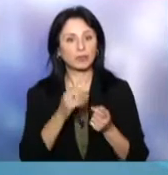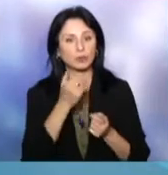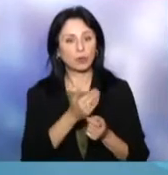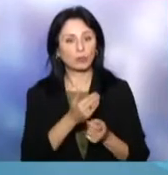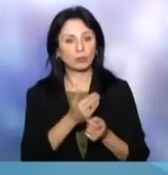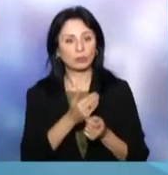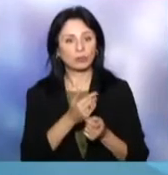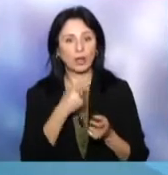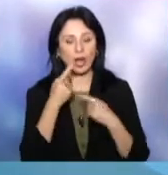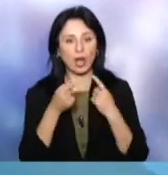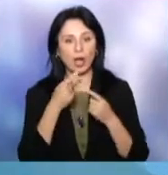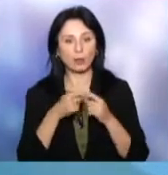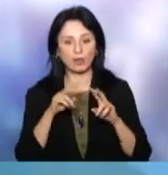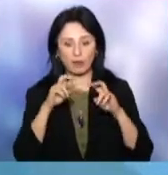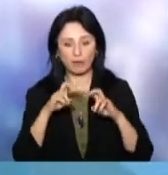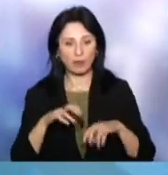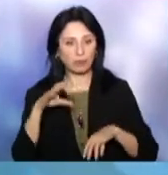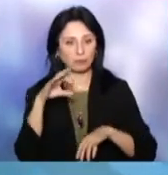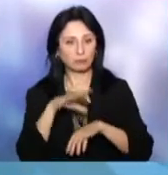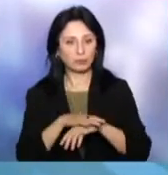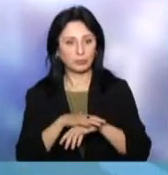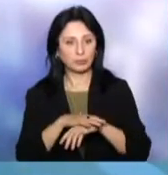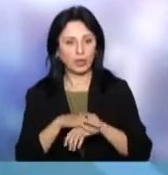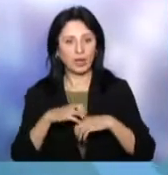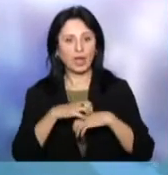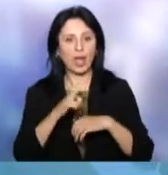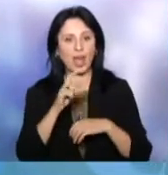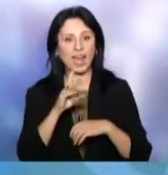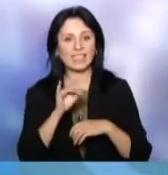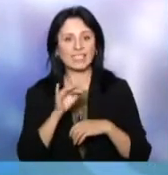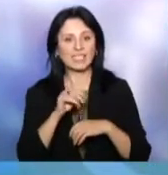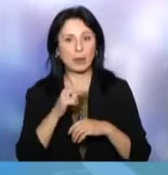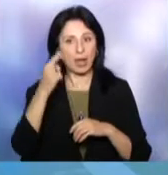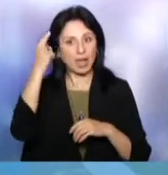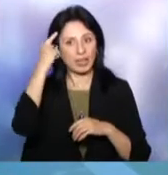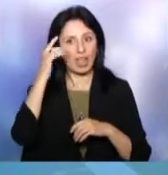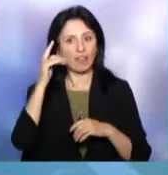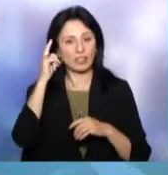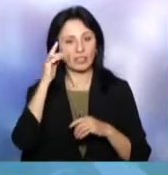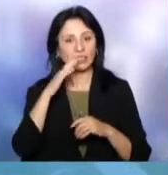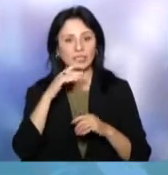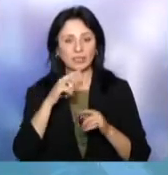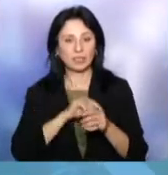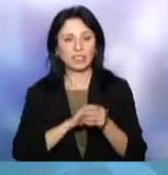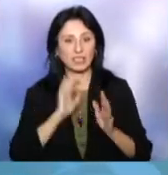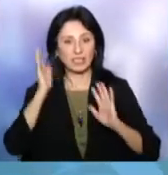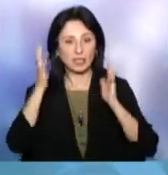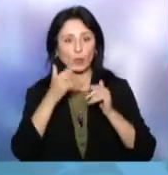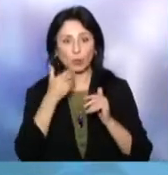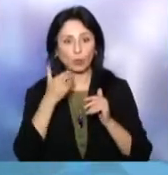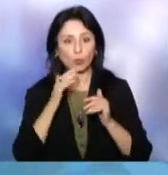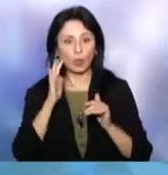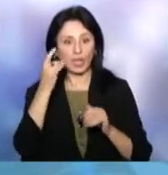კერძოდ, ლაპარაკია კვლევაზე, რომელიც ეგზემასა და თავის ტვინში სისხლმოქცევის მწავე მოშლას, ანუ